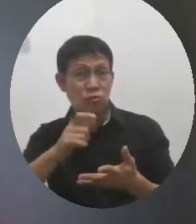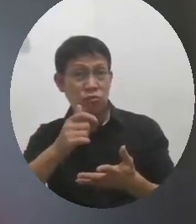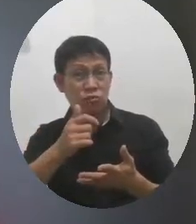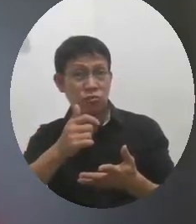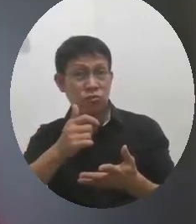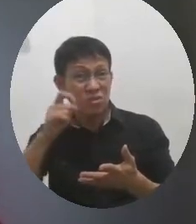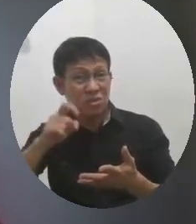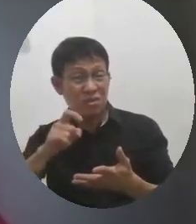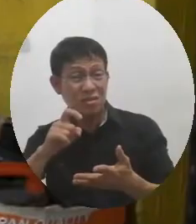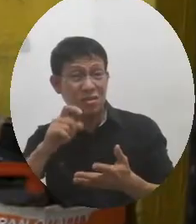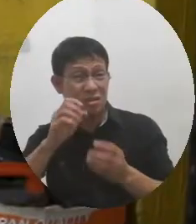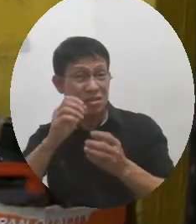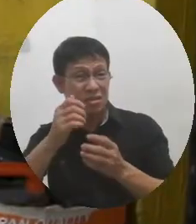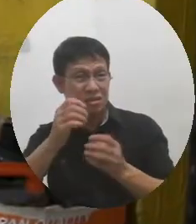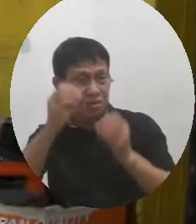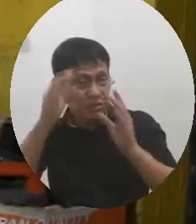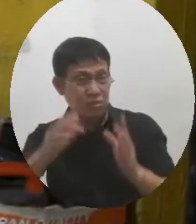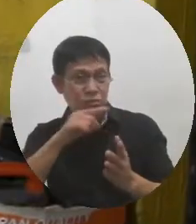na ibang teacher.